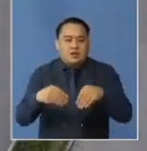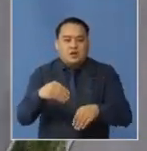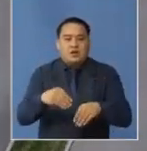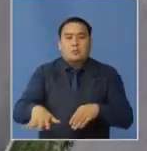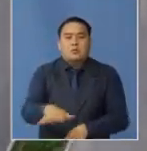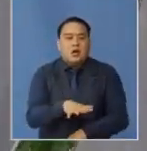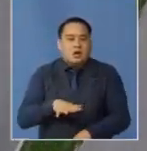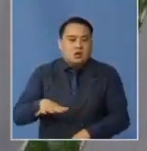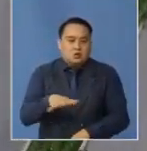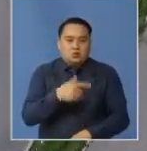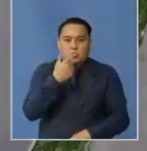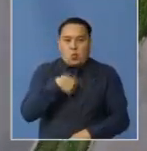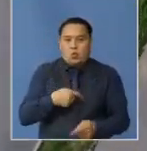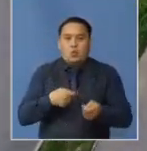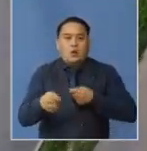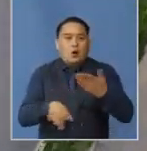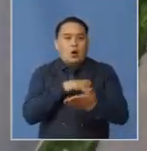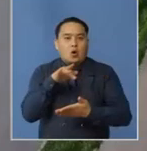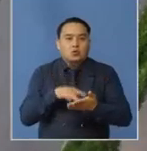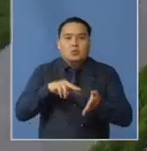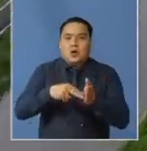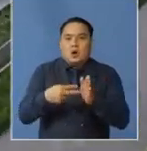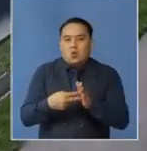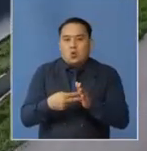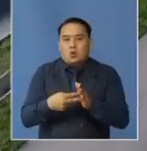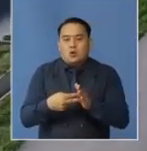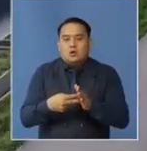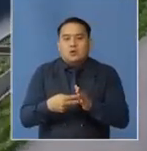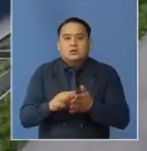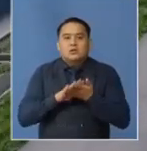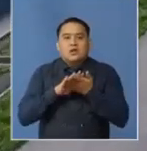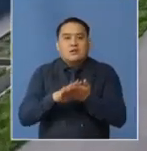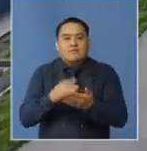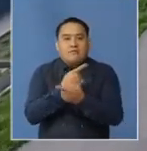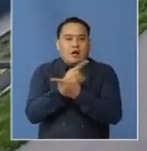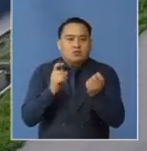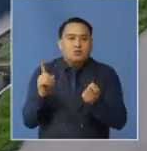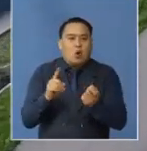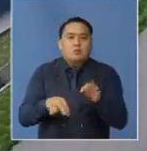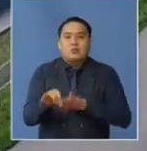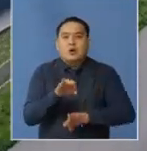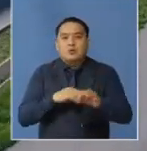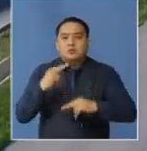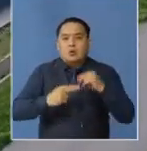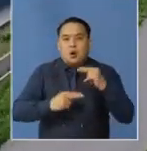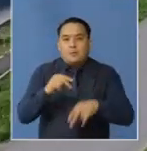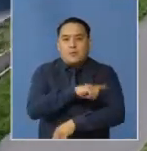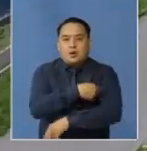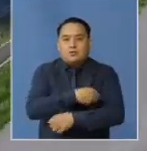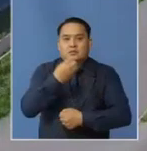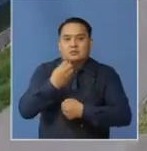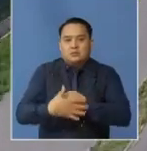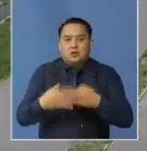той площадке. В свою очередь, в управлении городского планирования и урбанистики заявили, что на проектирование и строительство